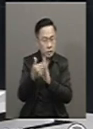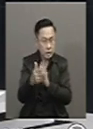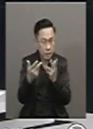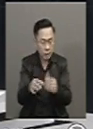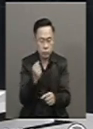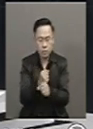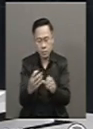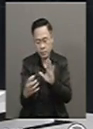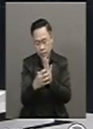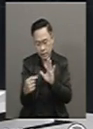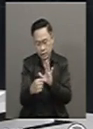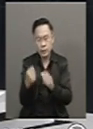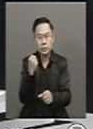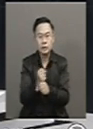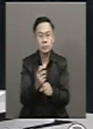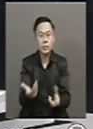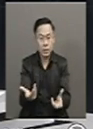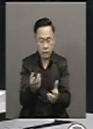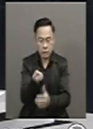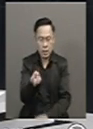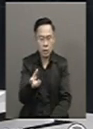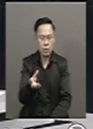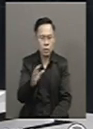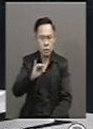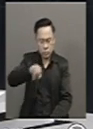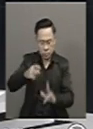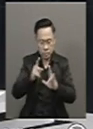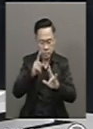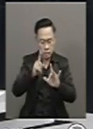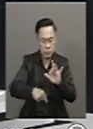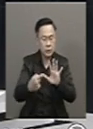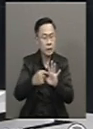แล้วข้าวสารเจ้าปกติแล้วจะต้องออกมาช่วยเหลือด้วยหรือไม่นะครับ